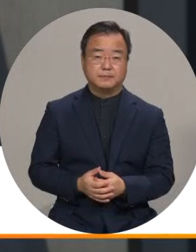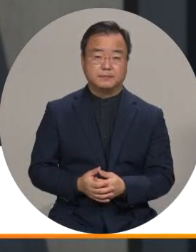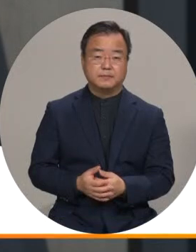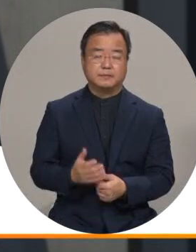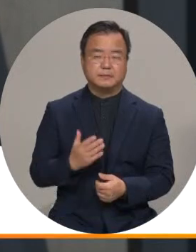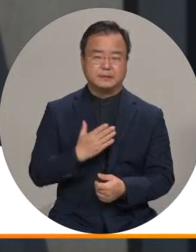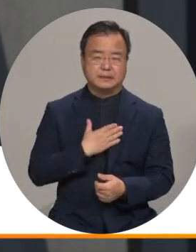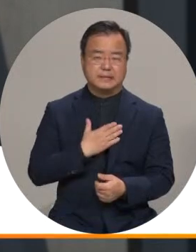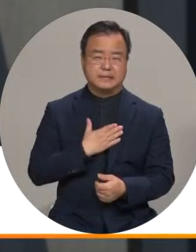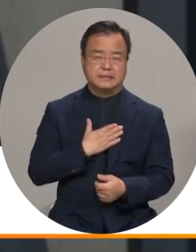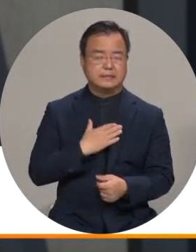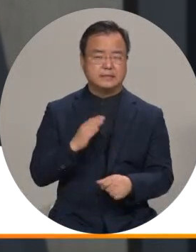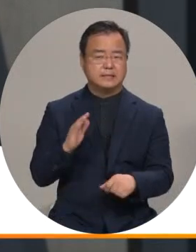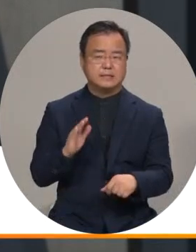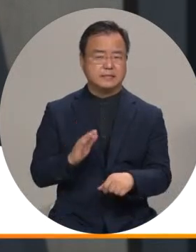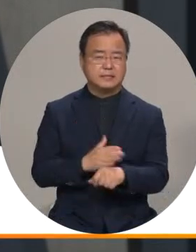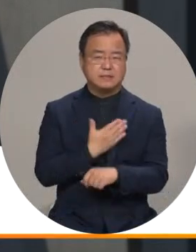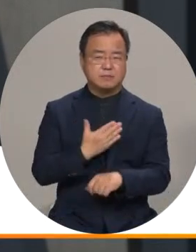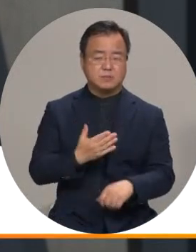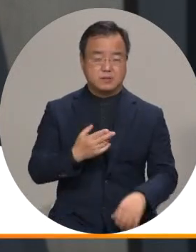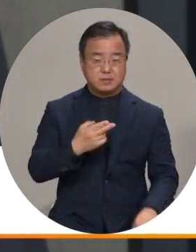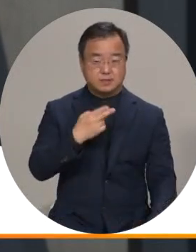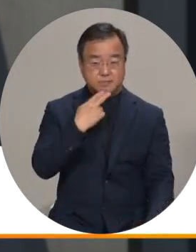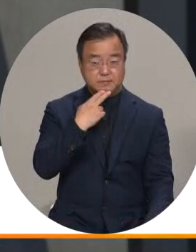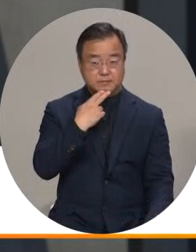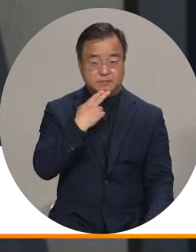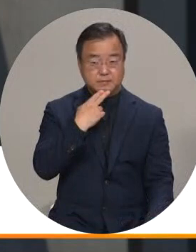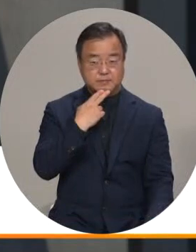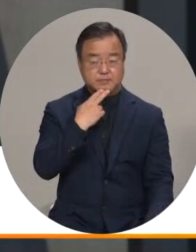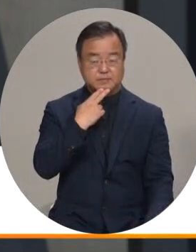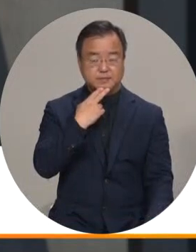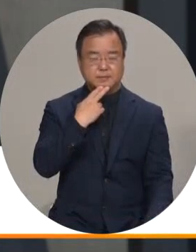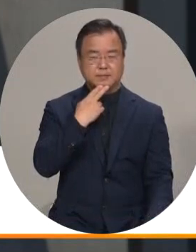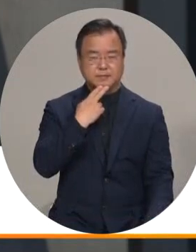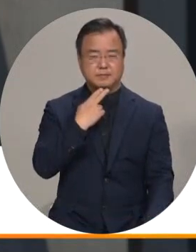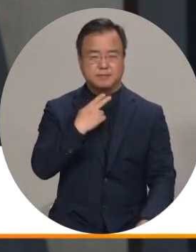나는 잘못한게 없다라는 거를 진짜로 마음